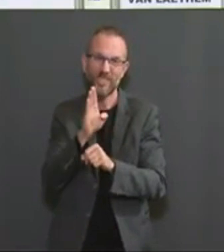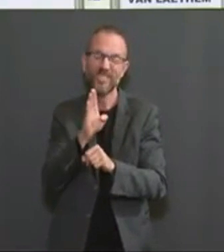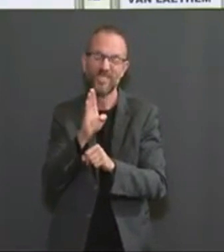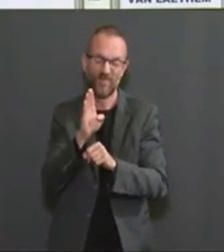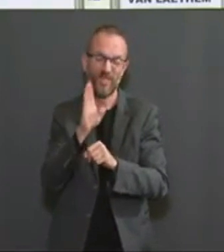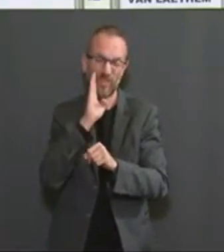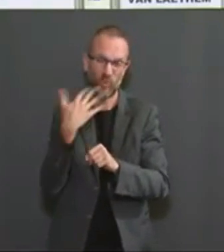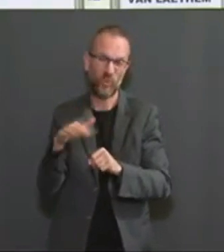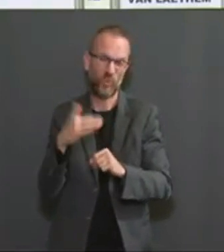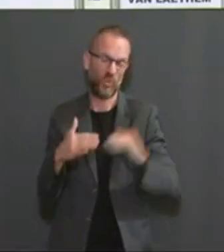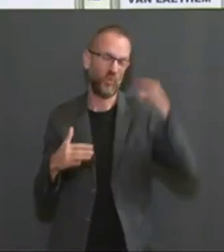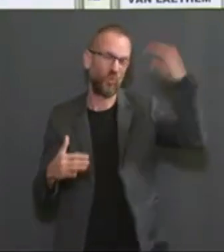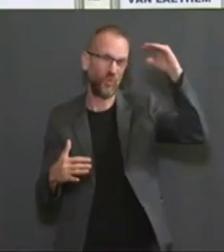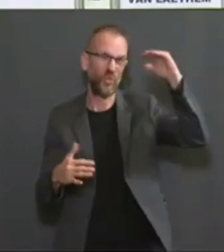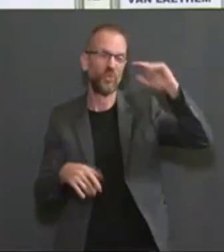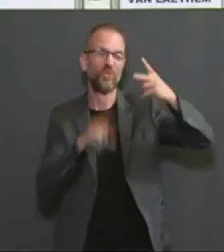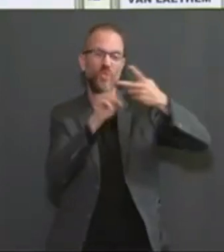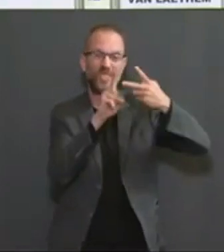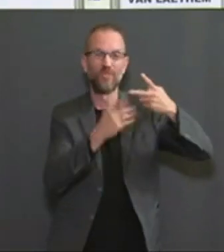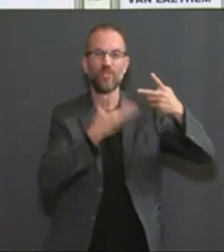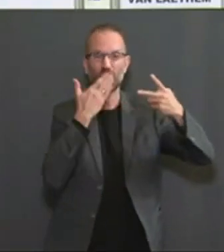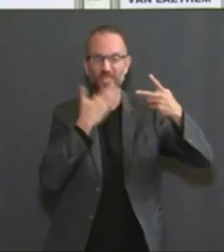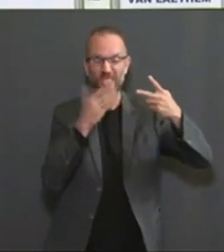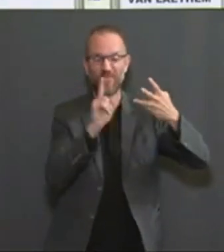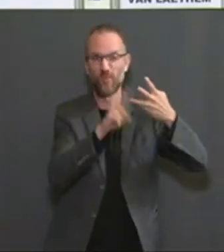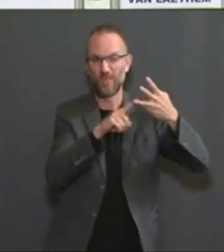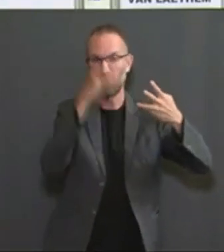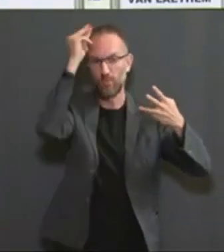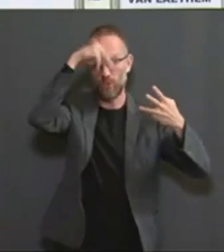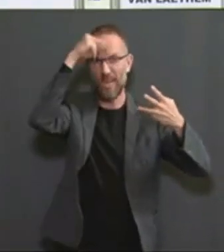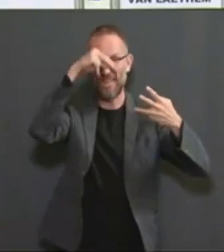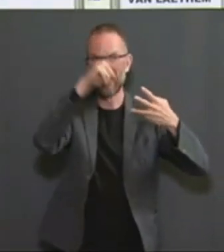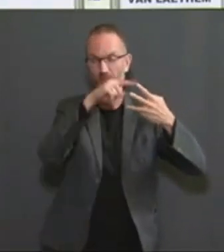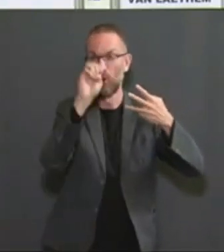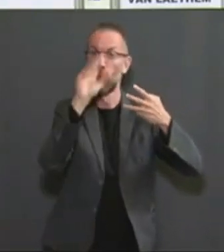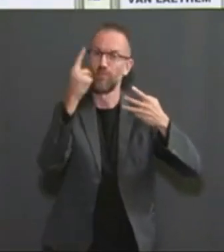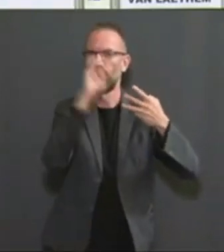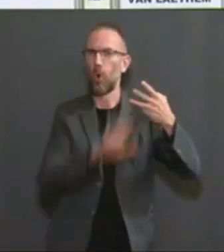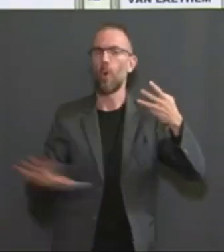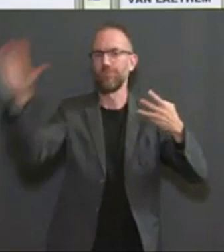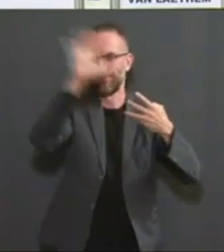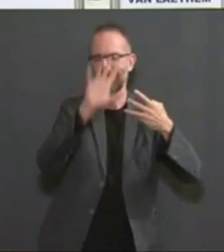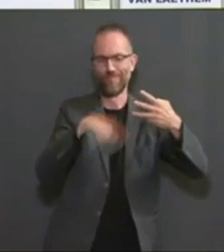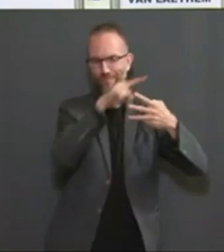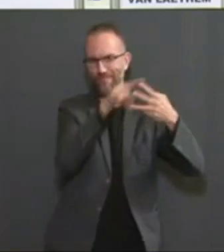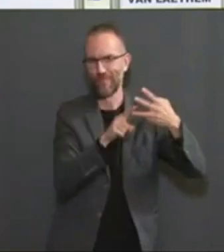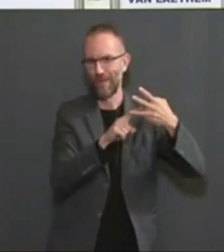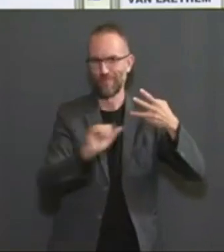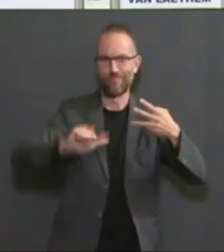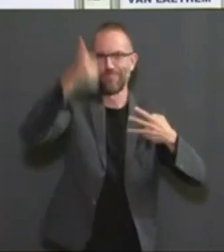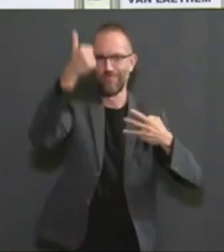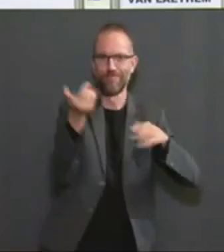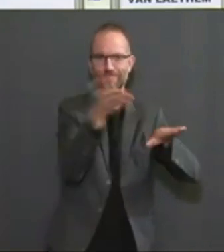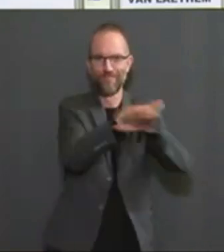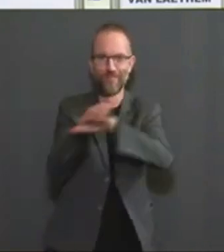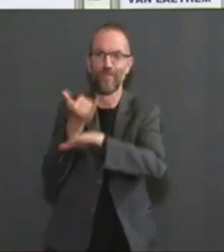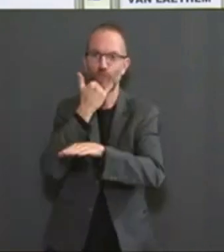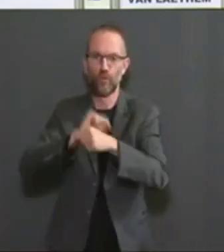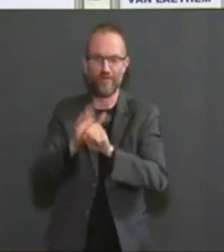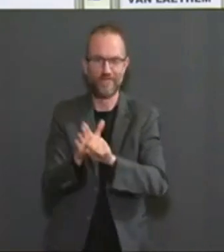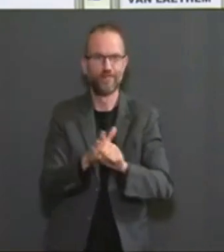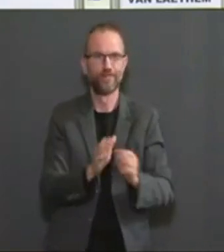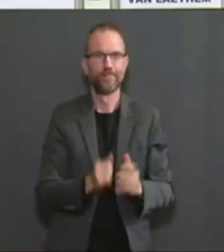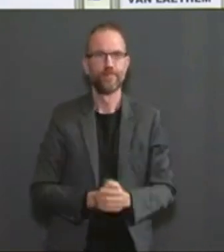avec la Bulgarie en tête de ce sinistre classement européen. Si par contre, comme on vous en a déjà parlé,